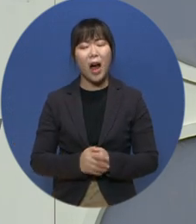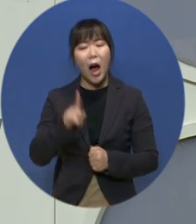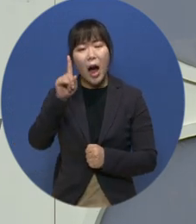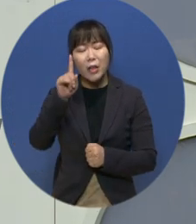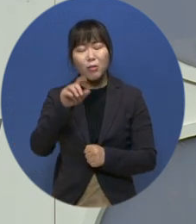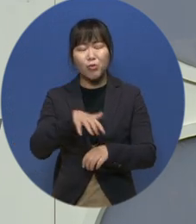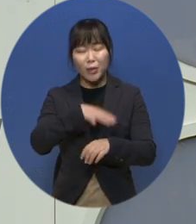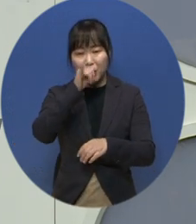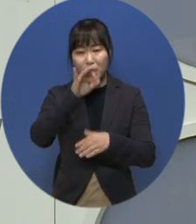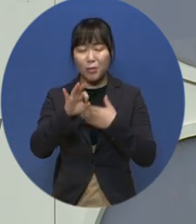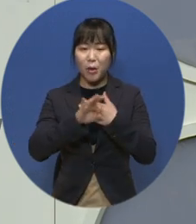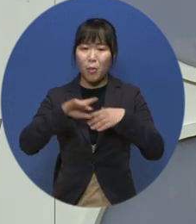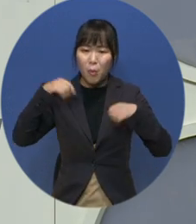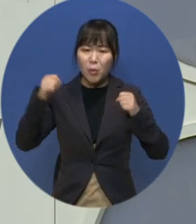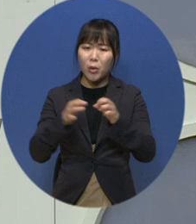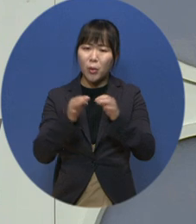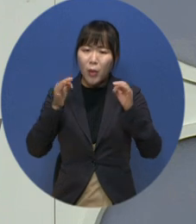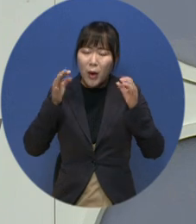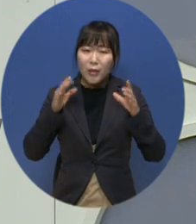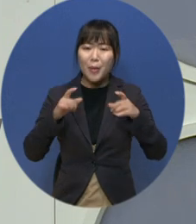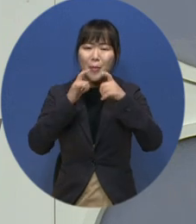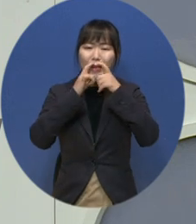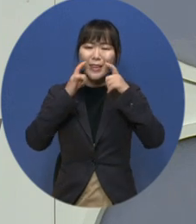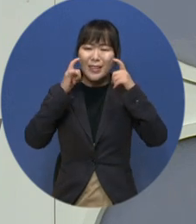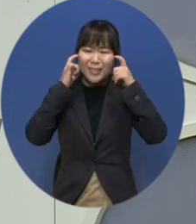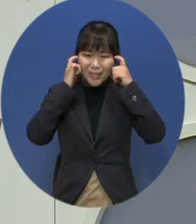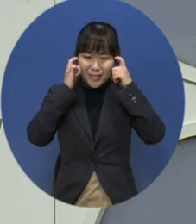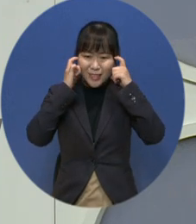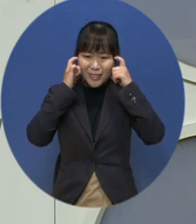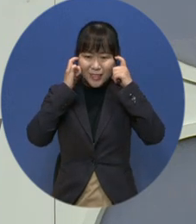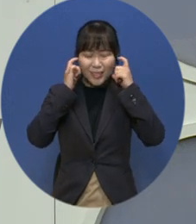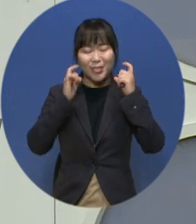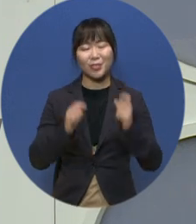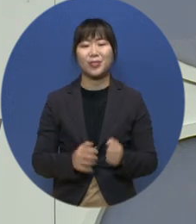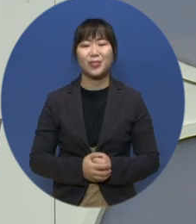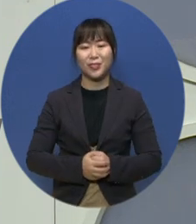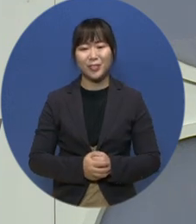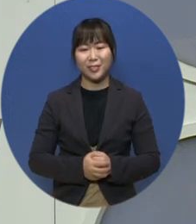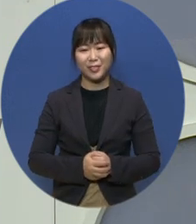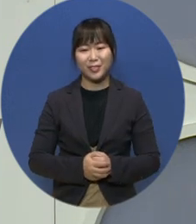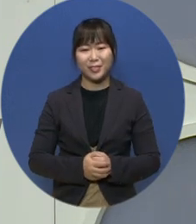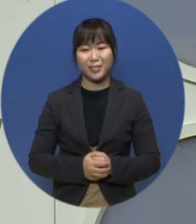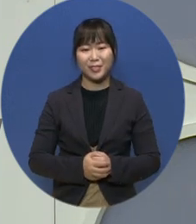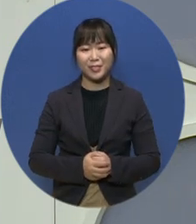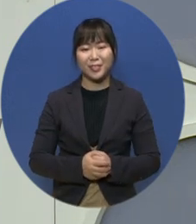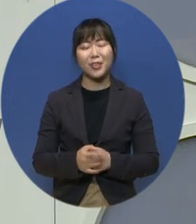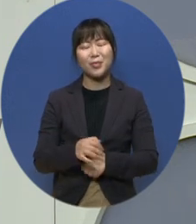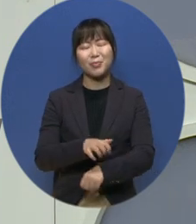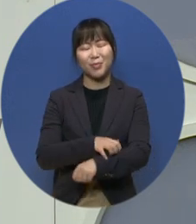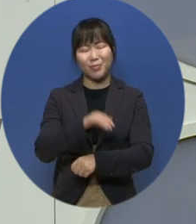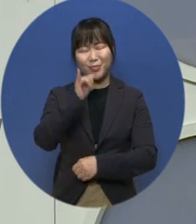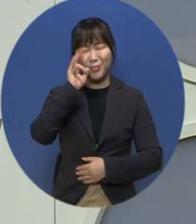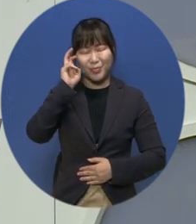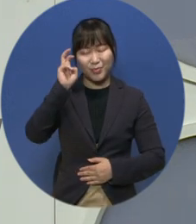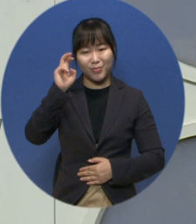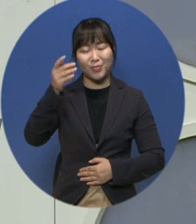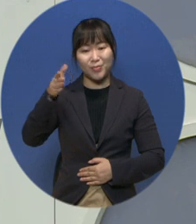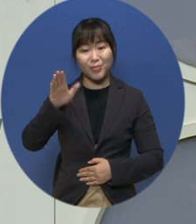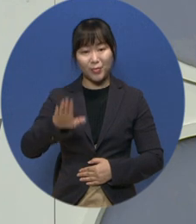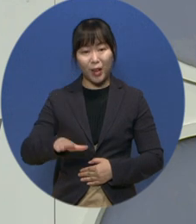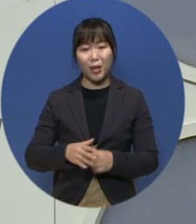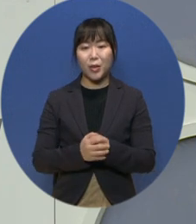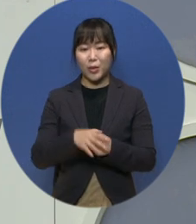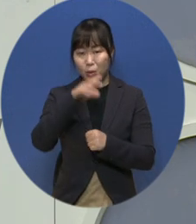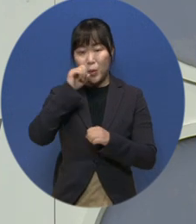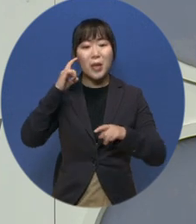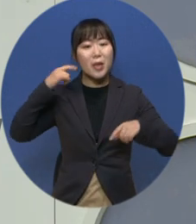불편하다고 친다면 공연 내내 마스크를 이렇게 쓰고 보셔야 되니까 그런 불편함이 좀 있지만 그래도 좋은